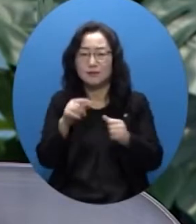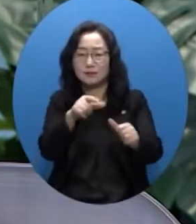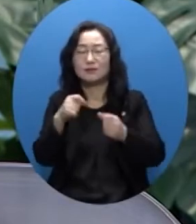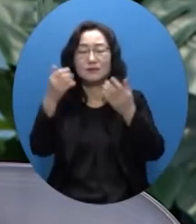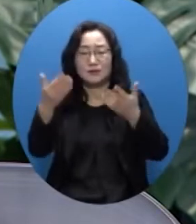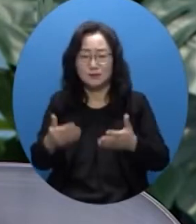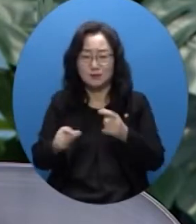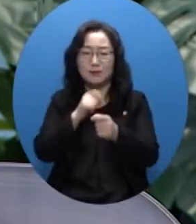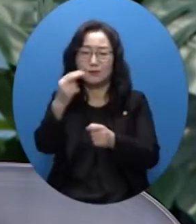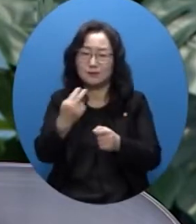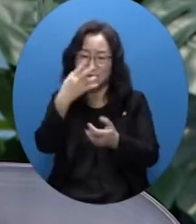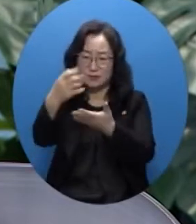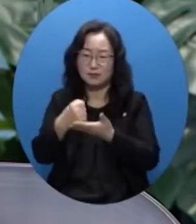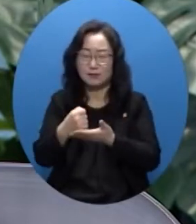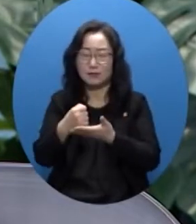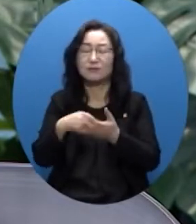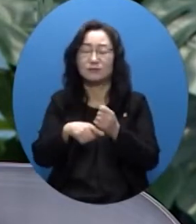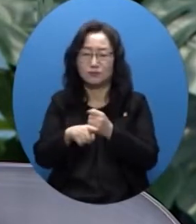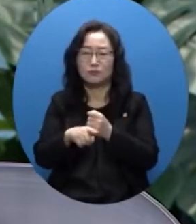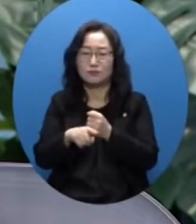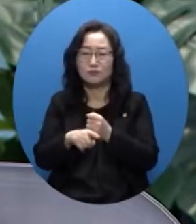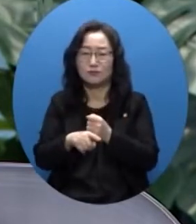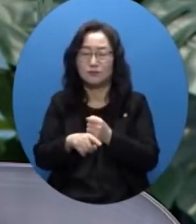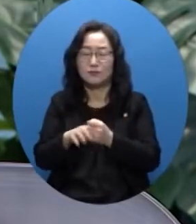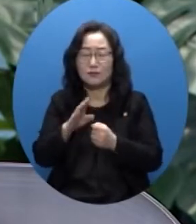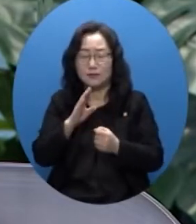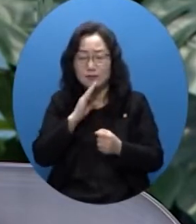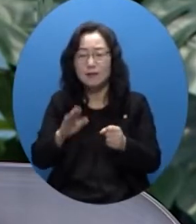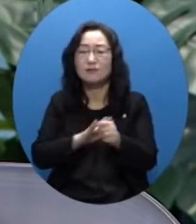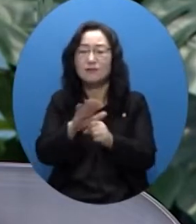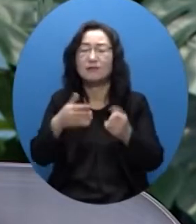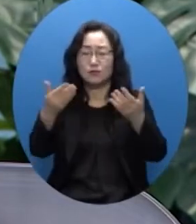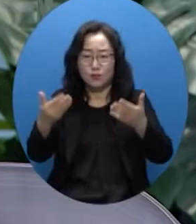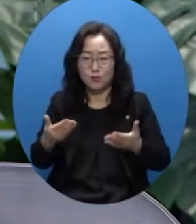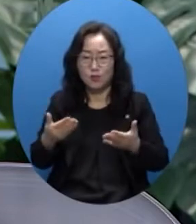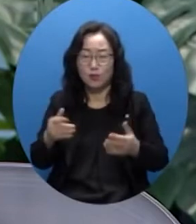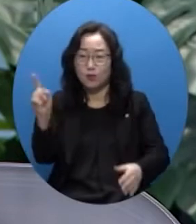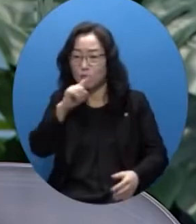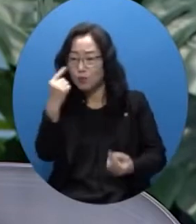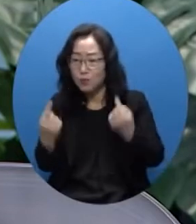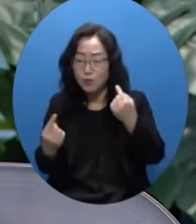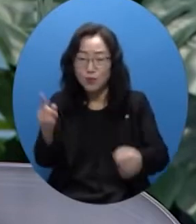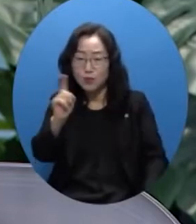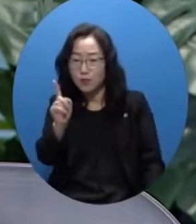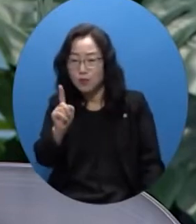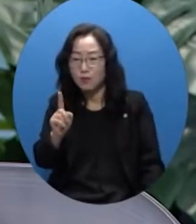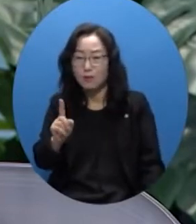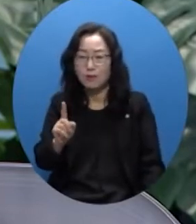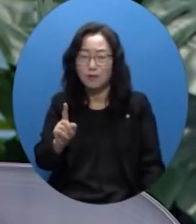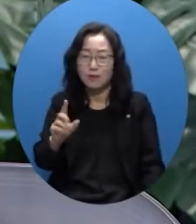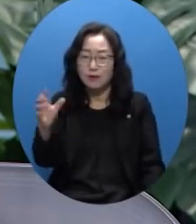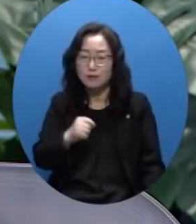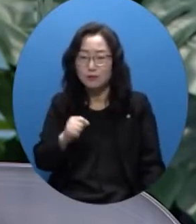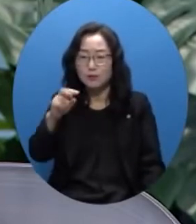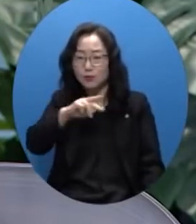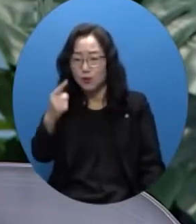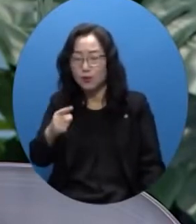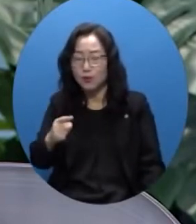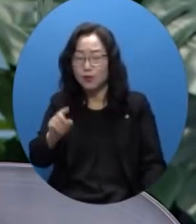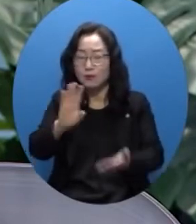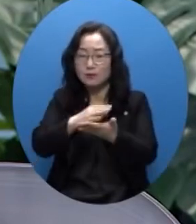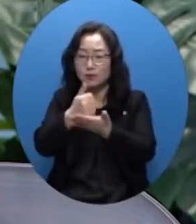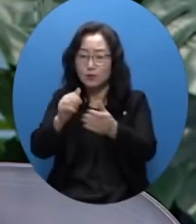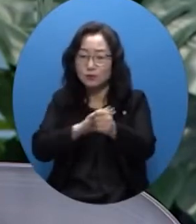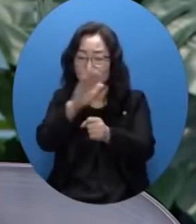여기서 없게 된 것입니다 1 기울여 사라졌기 때문에 그 무엇도 그 어떤 것도 우릴 그래서 회사라서 끌어 수가